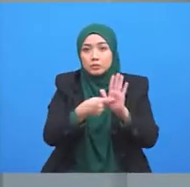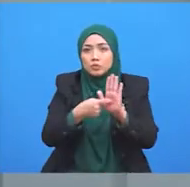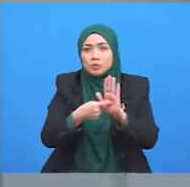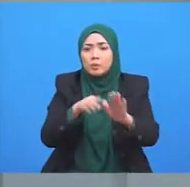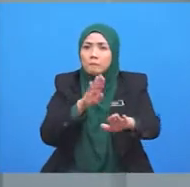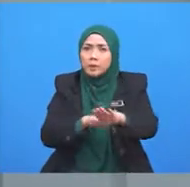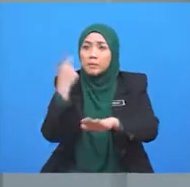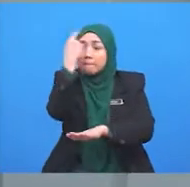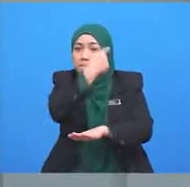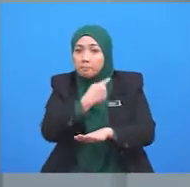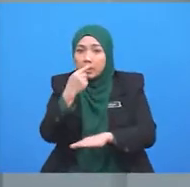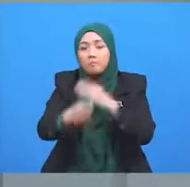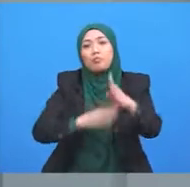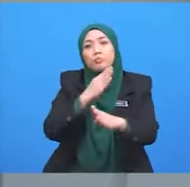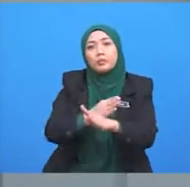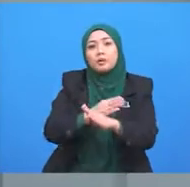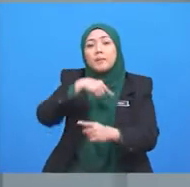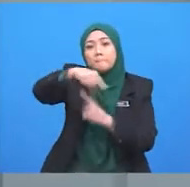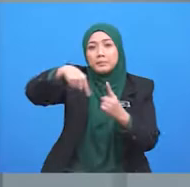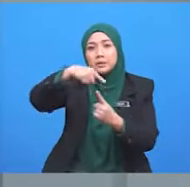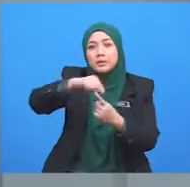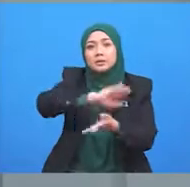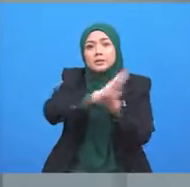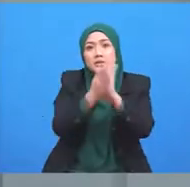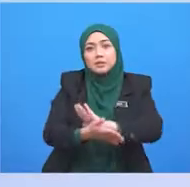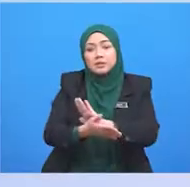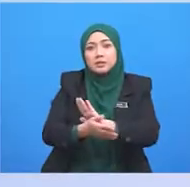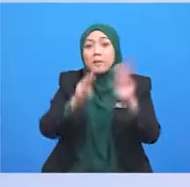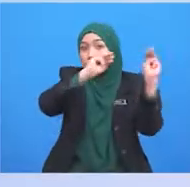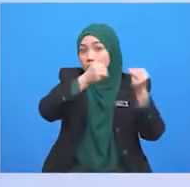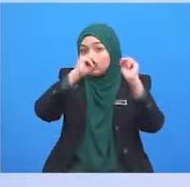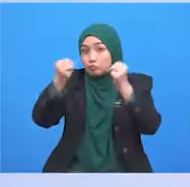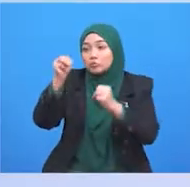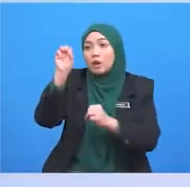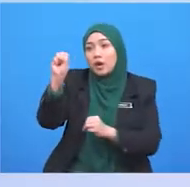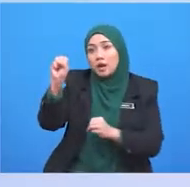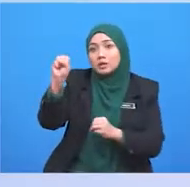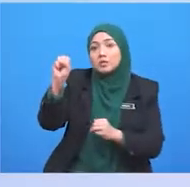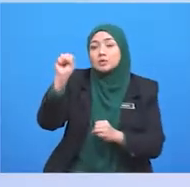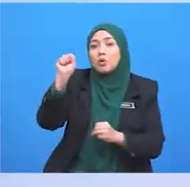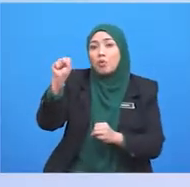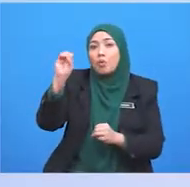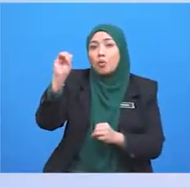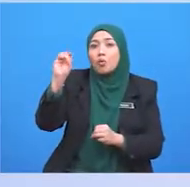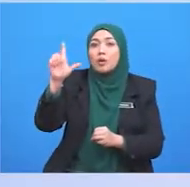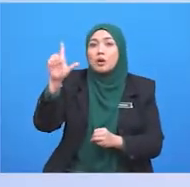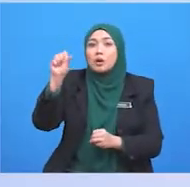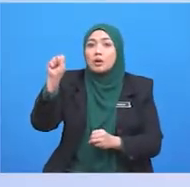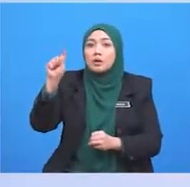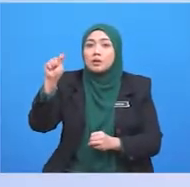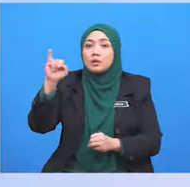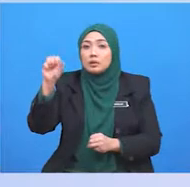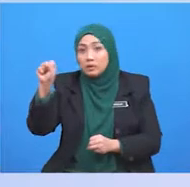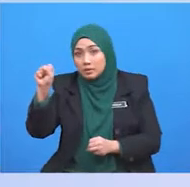bumi semasa terjadinya musim solstis. Kita lihat dulu. Ketika solstis musim panas, iaitu